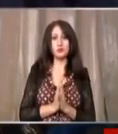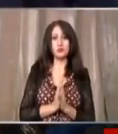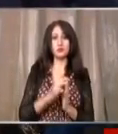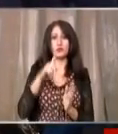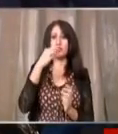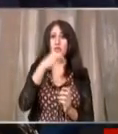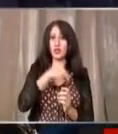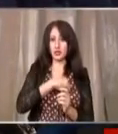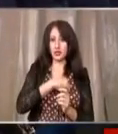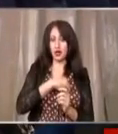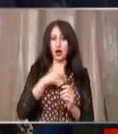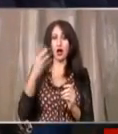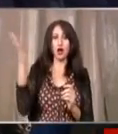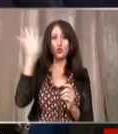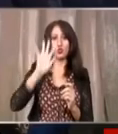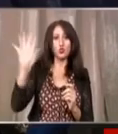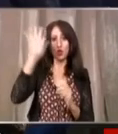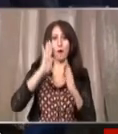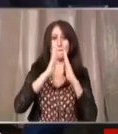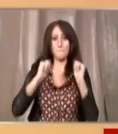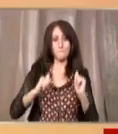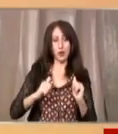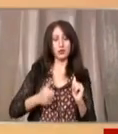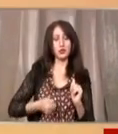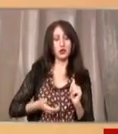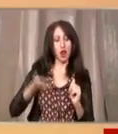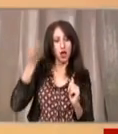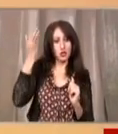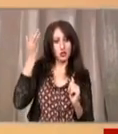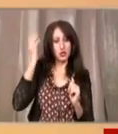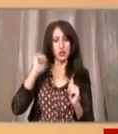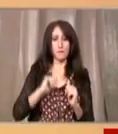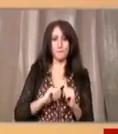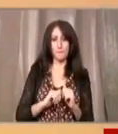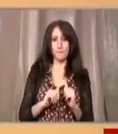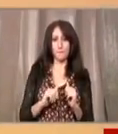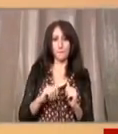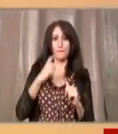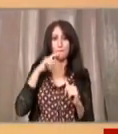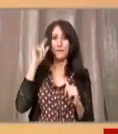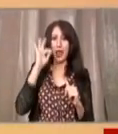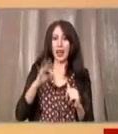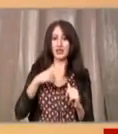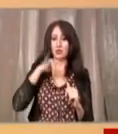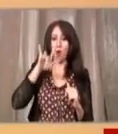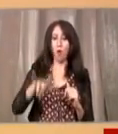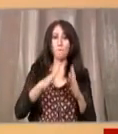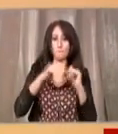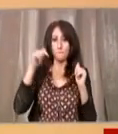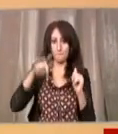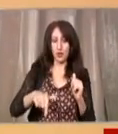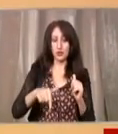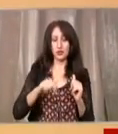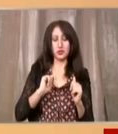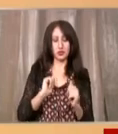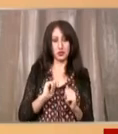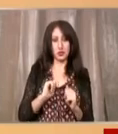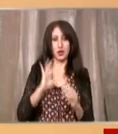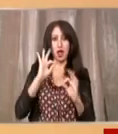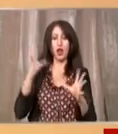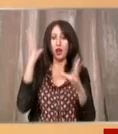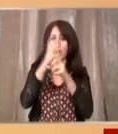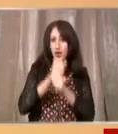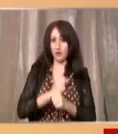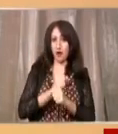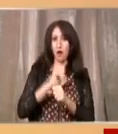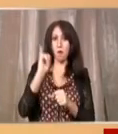مصر والجموع الكبيره التي خرجت يعني تؤيد دستور 2014، ارجو ان يكون هذا المشهد، ارجو